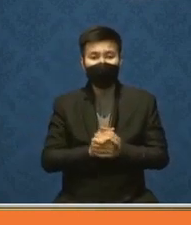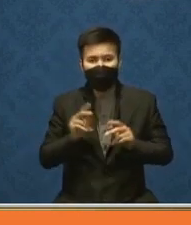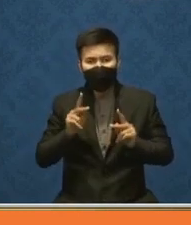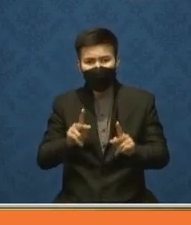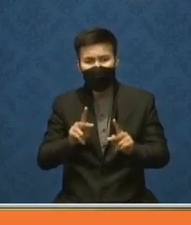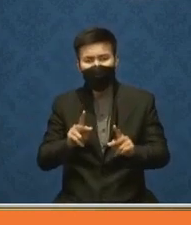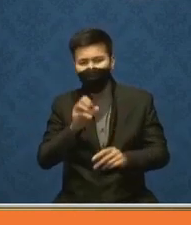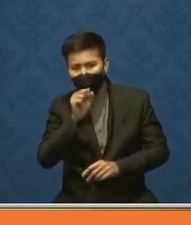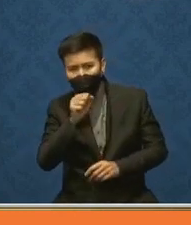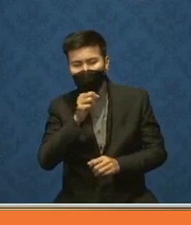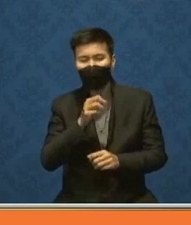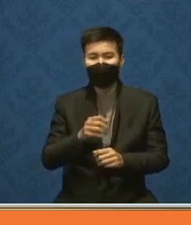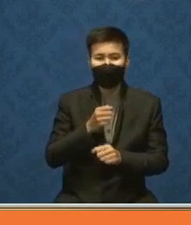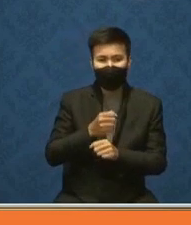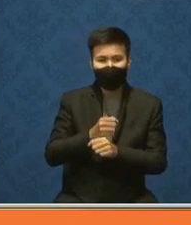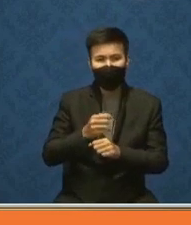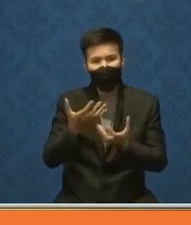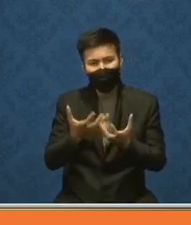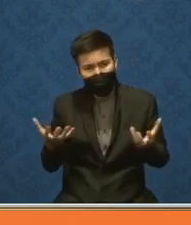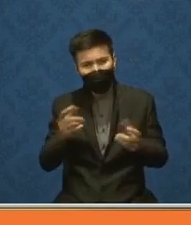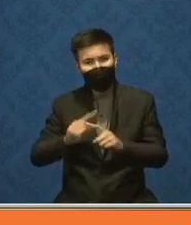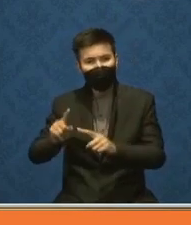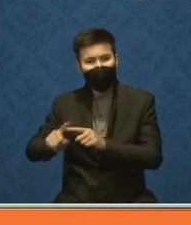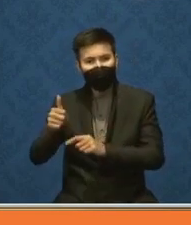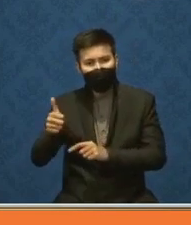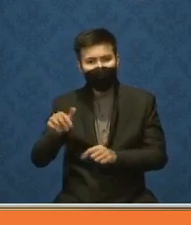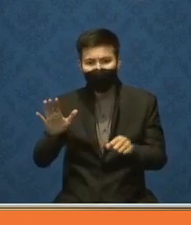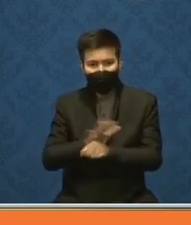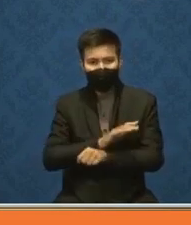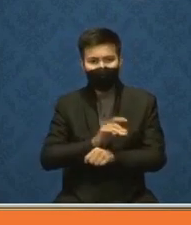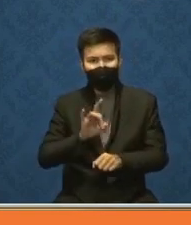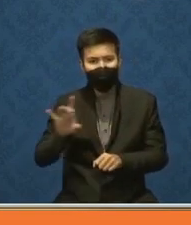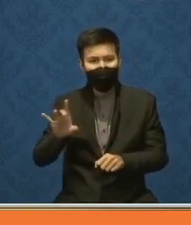าลองล่าฝันสร้างนวัตกรรมได้อย่างเต็มที่ครับ